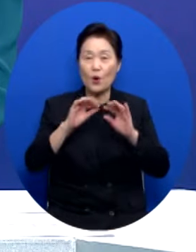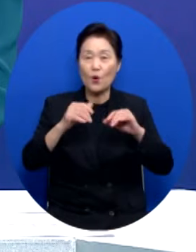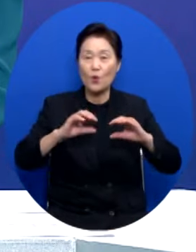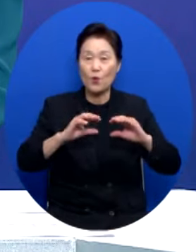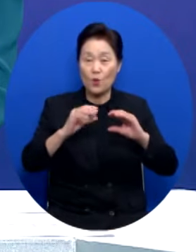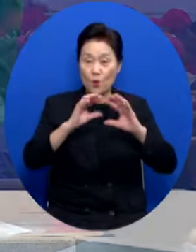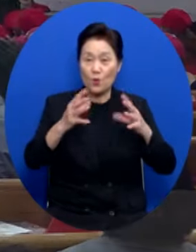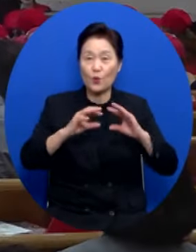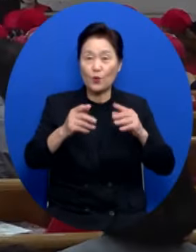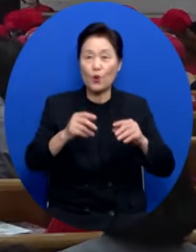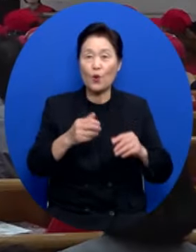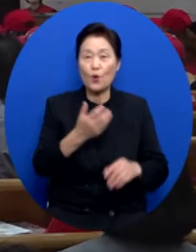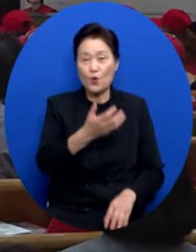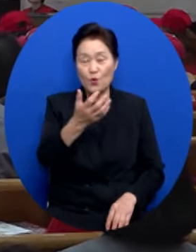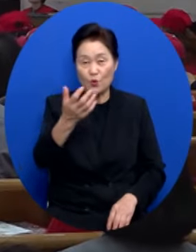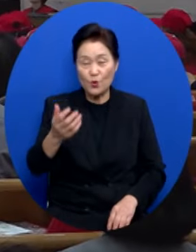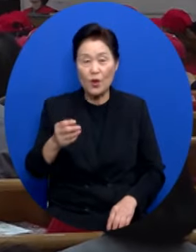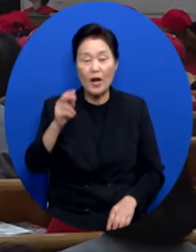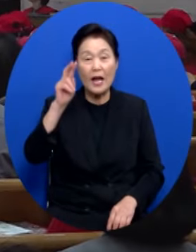열렸습니다.